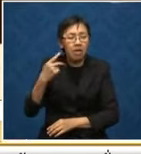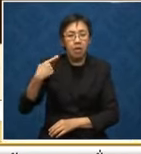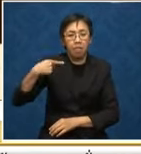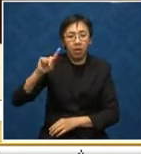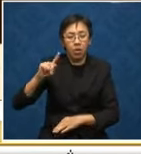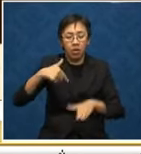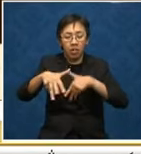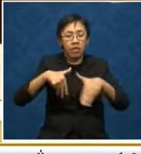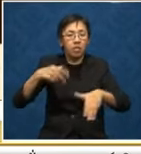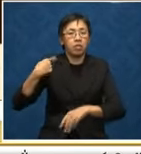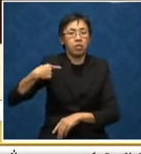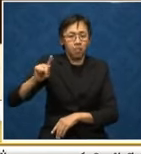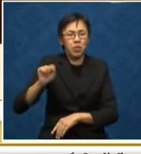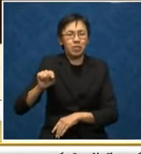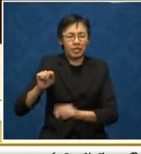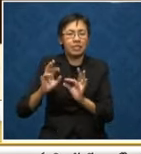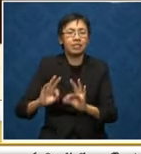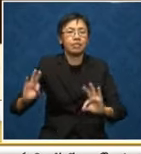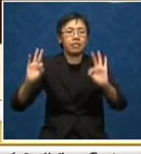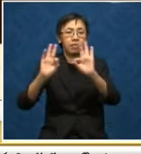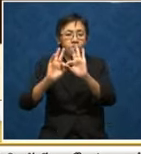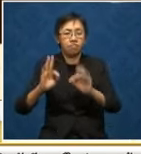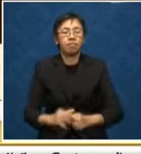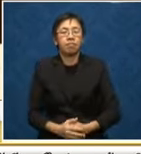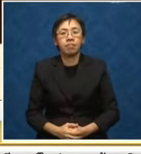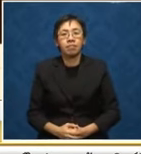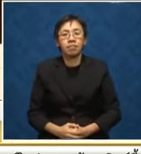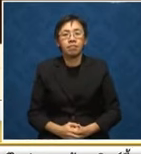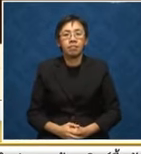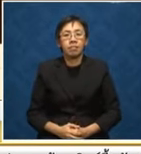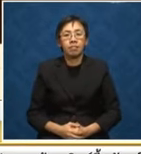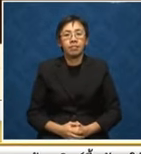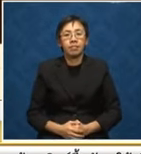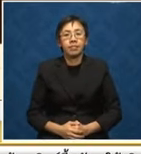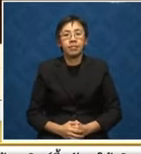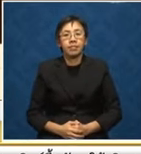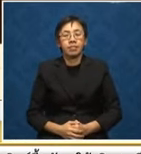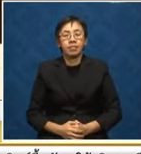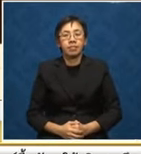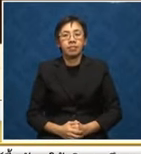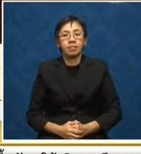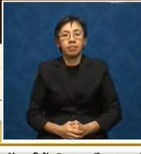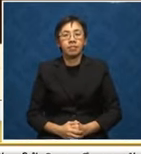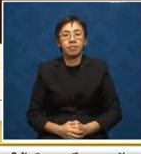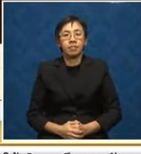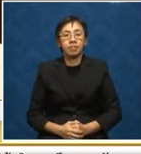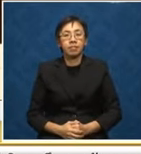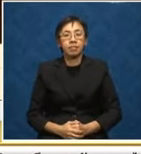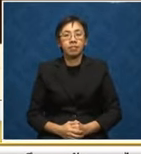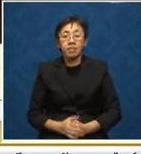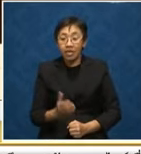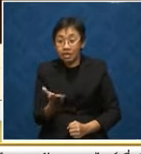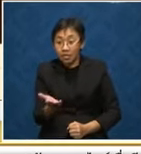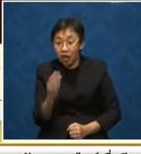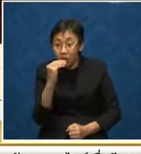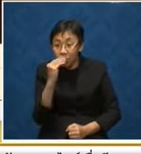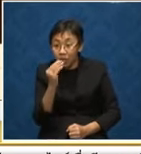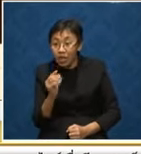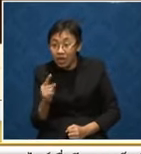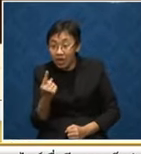ของประชาชนนะฮะครับอันนี้ท่านอดิศรขอพูดอีกที